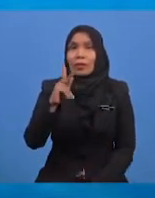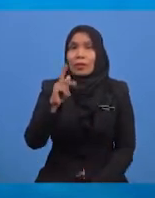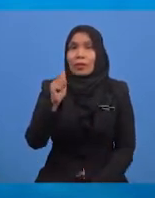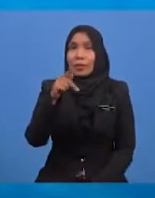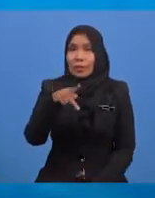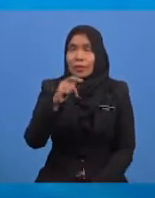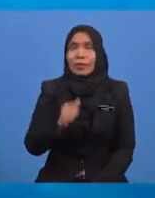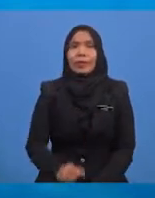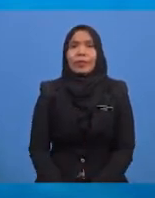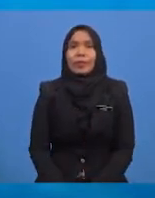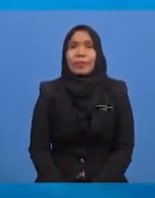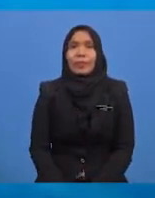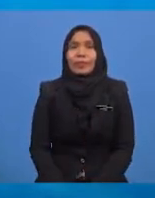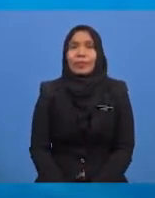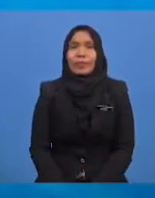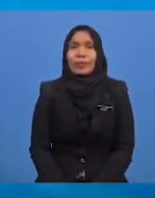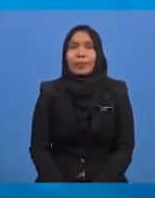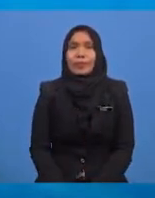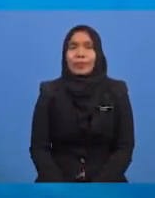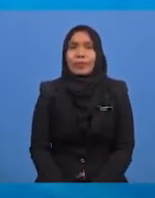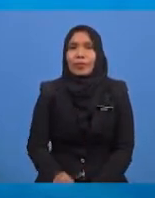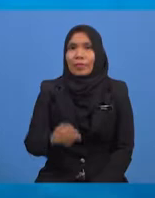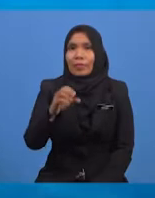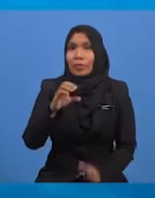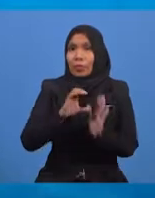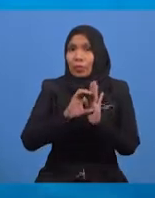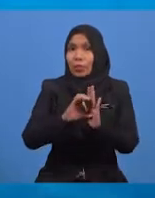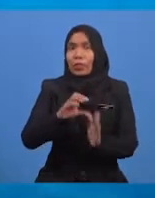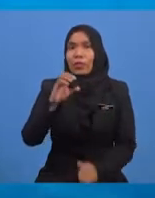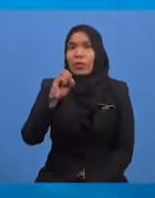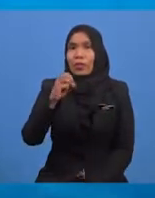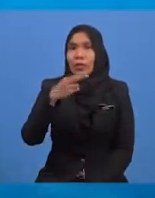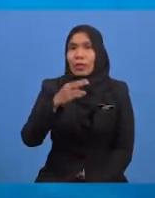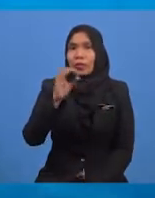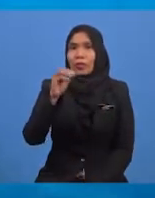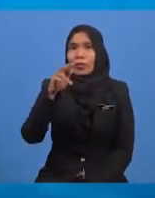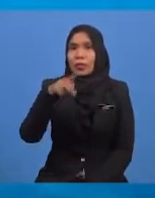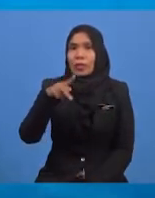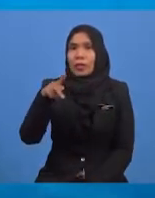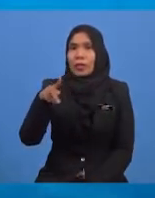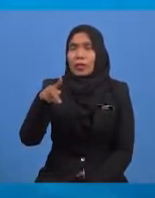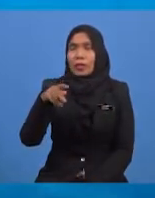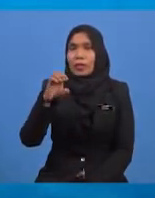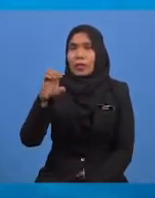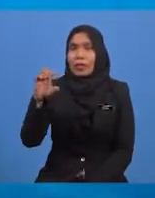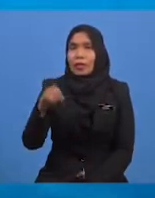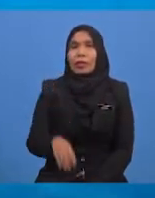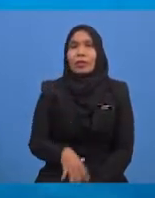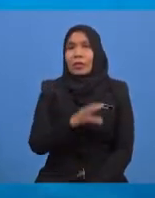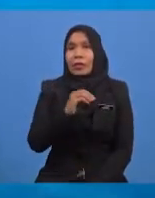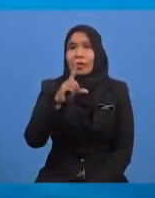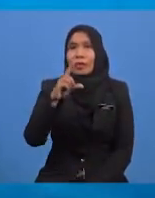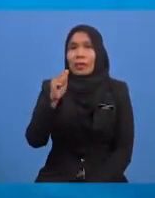Contohnya, akhir-akhir ini aplikasi Shopee dan Lazada sentiasa bersaing untuk mendapatkan